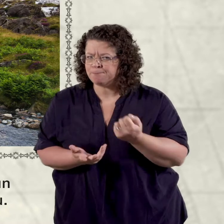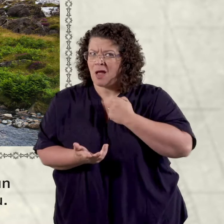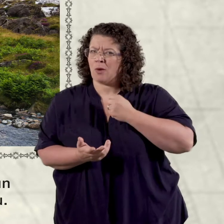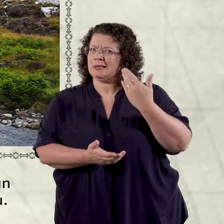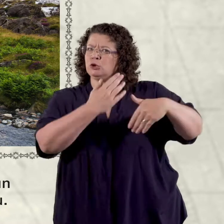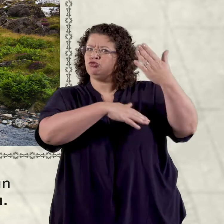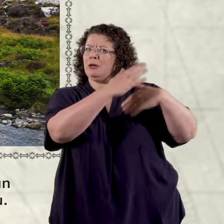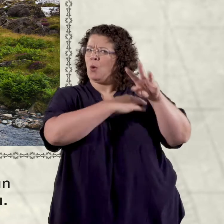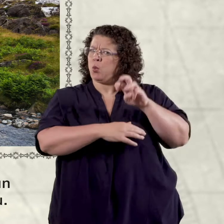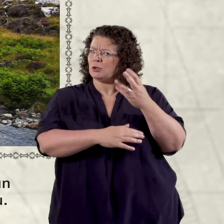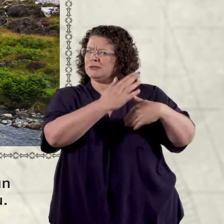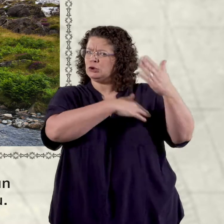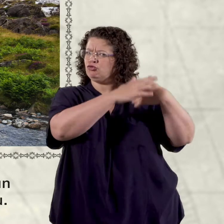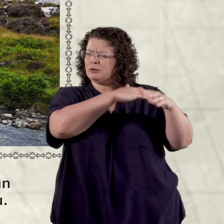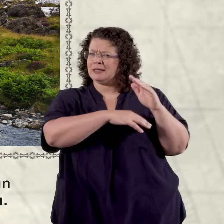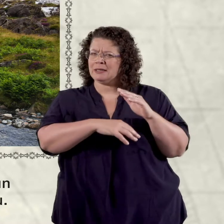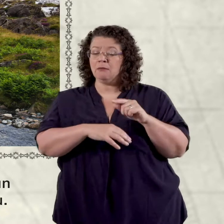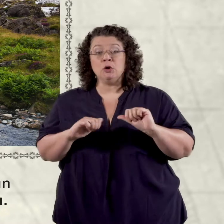Cymru.